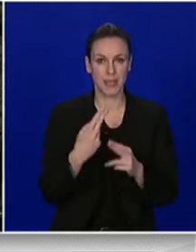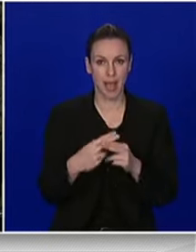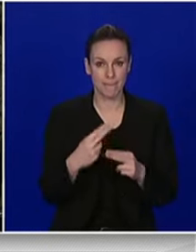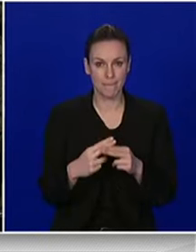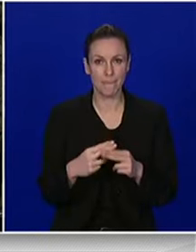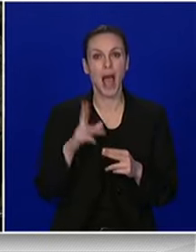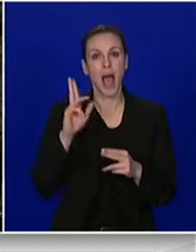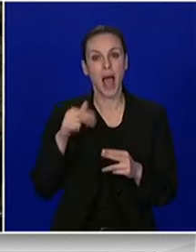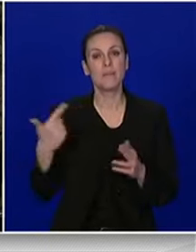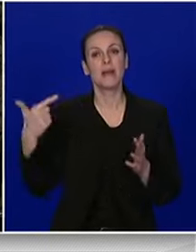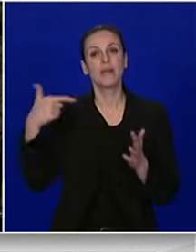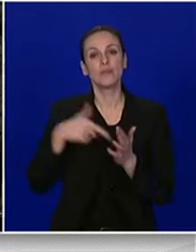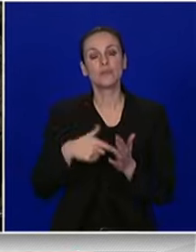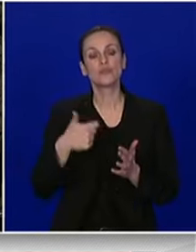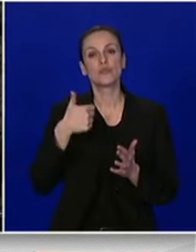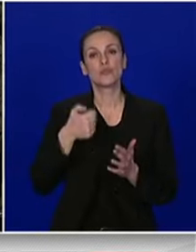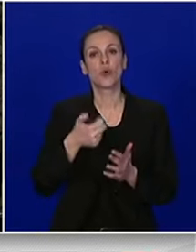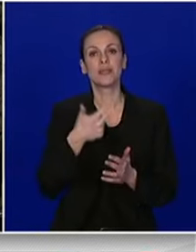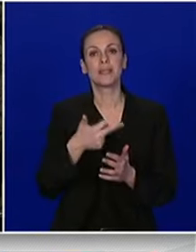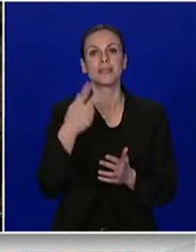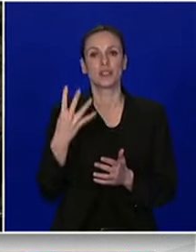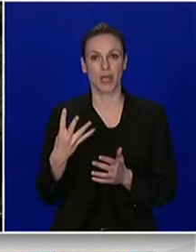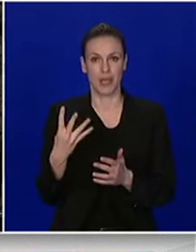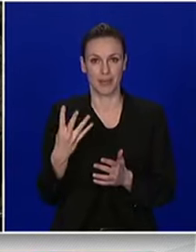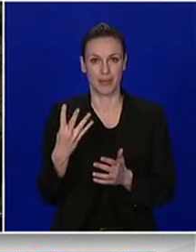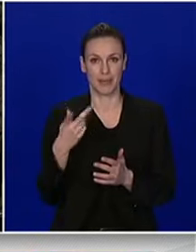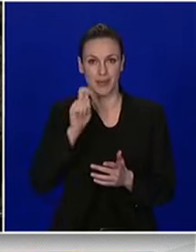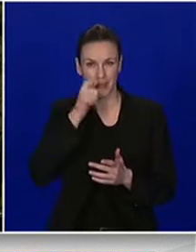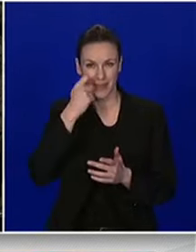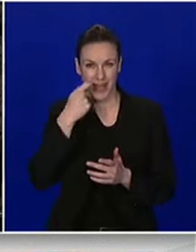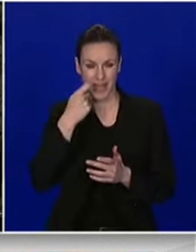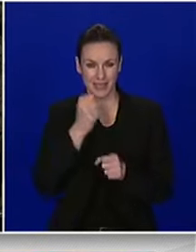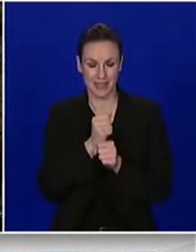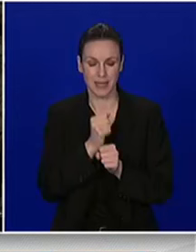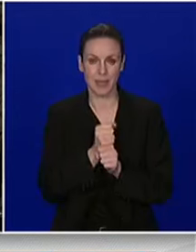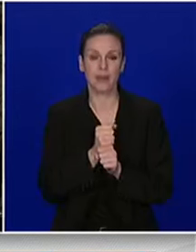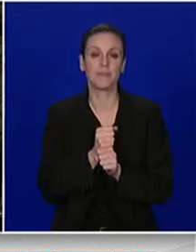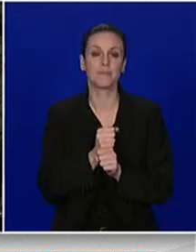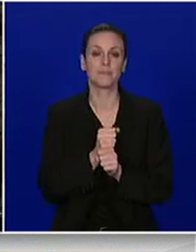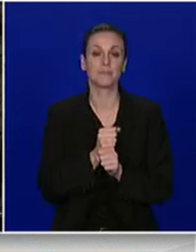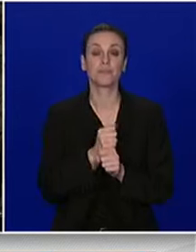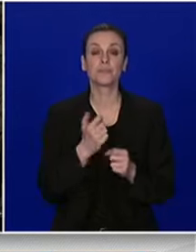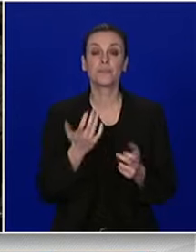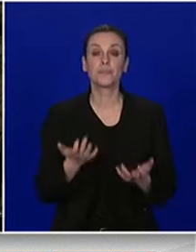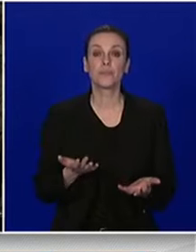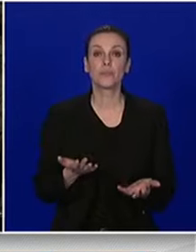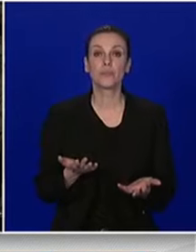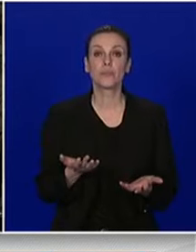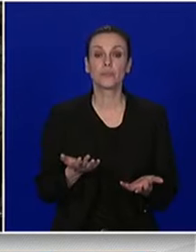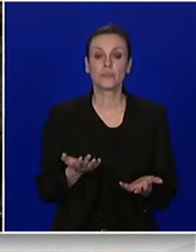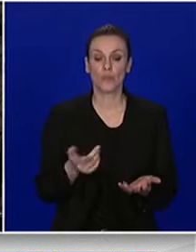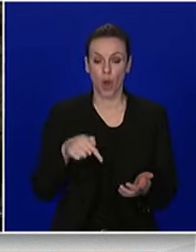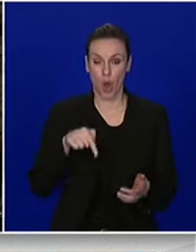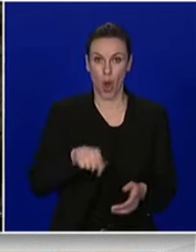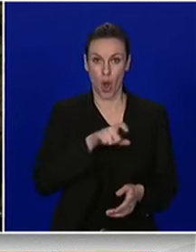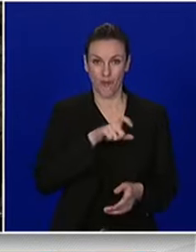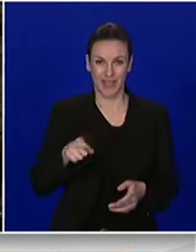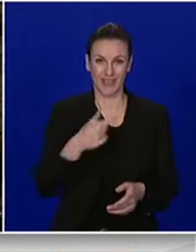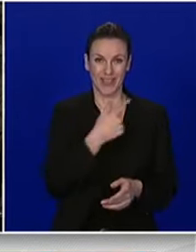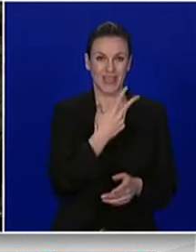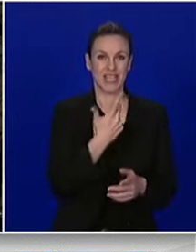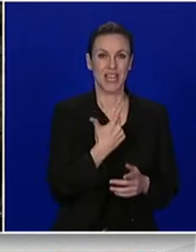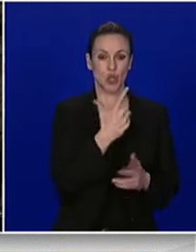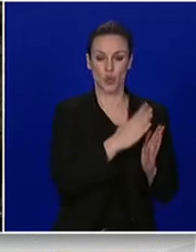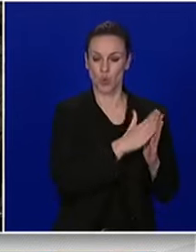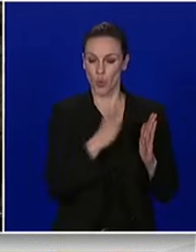od 2134 testirana. U ovome tjednu od 23.2.